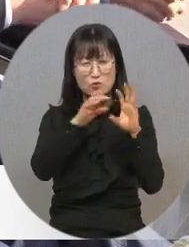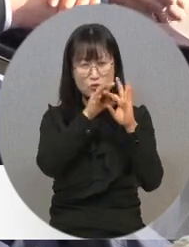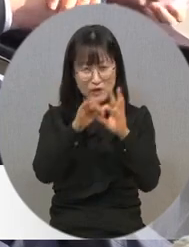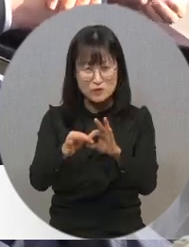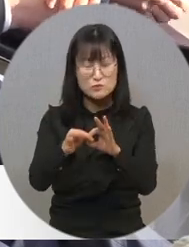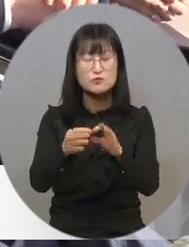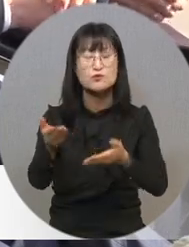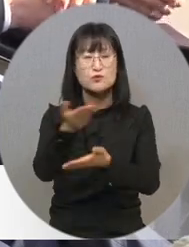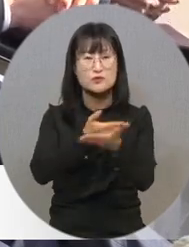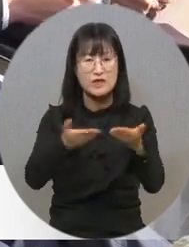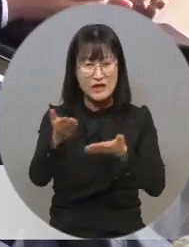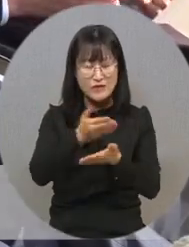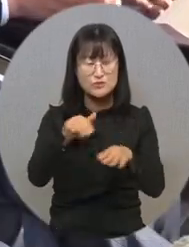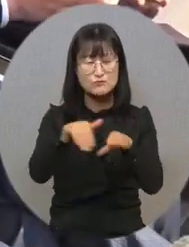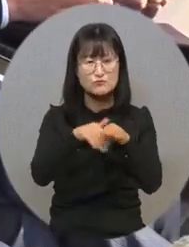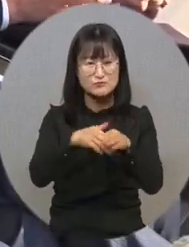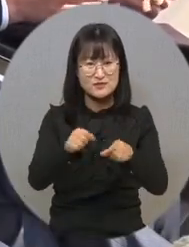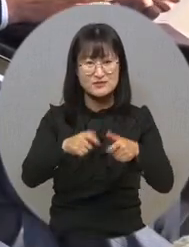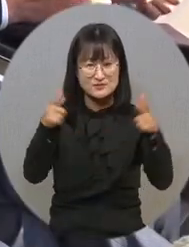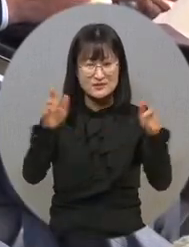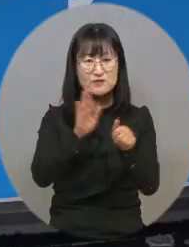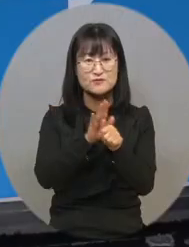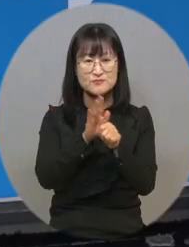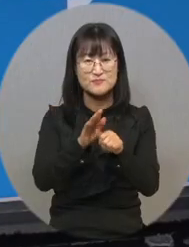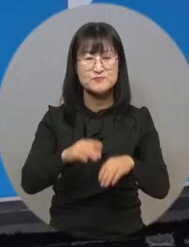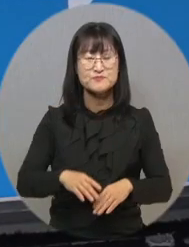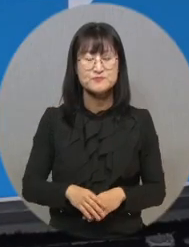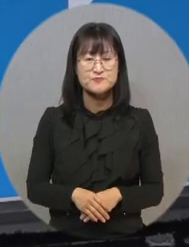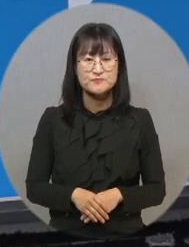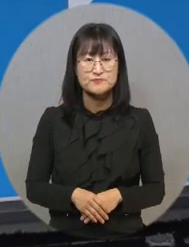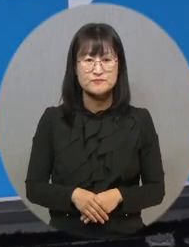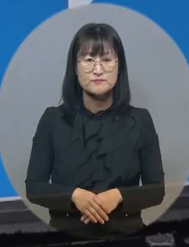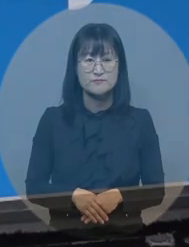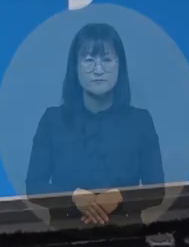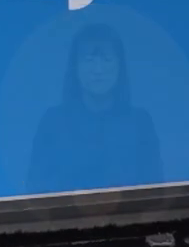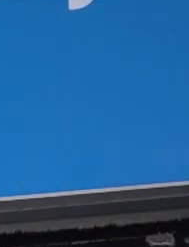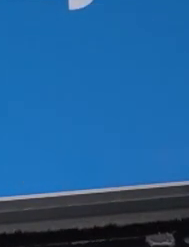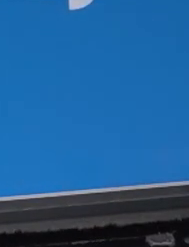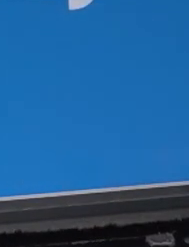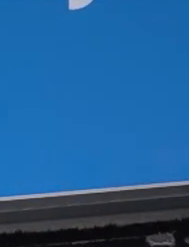나눔 문화 확산에 바지하고 있습니다 복시 뉴스 황제입니다